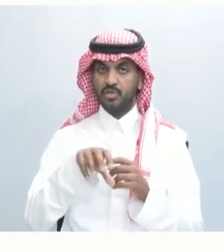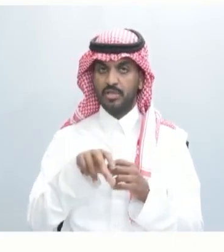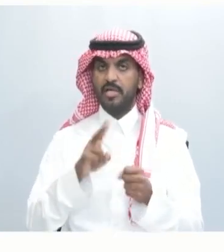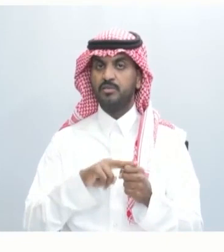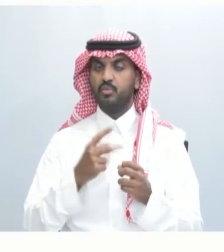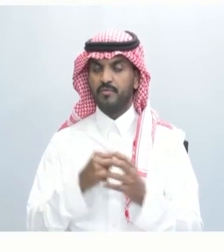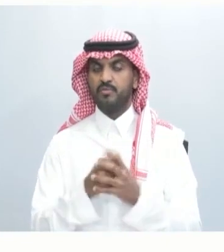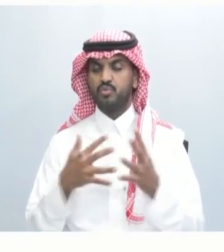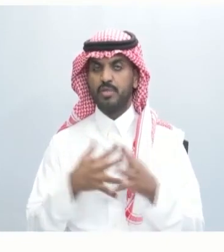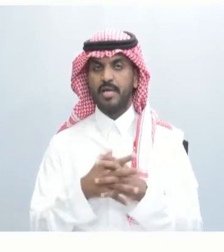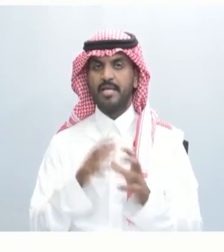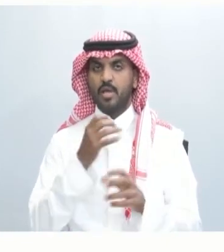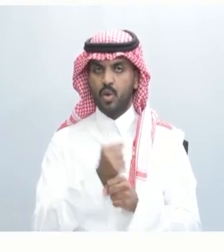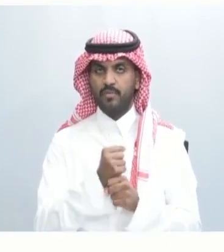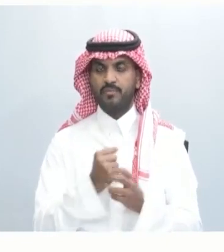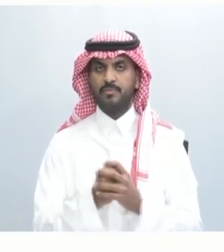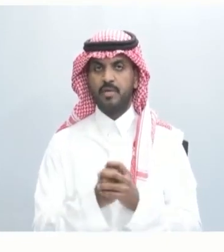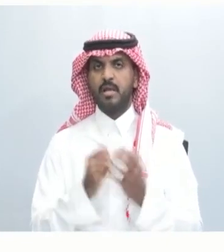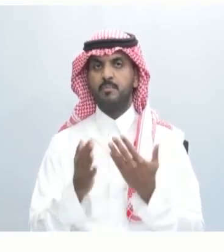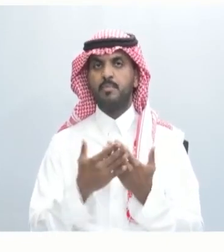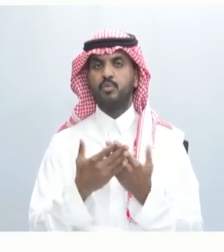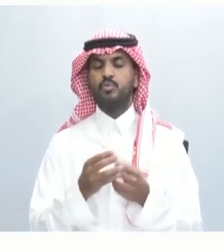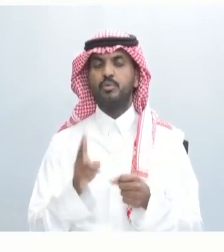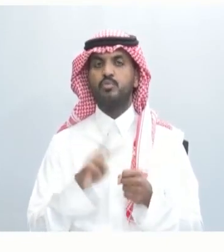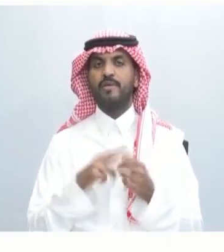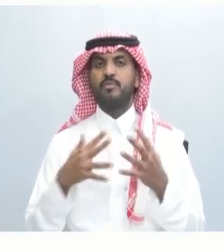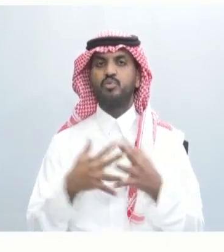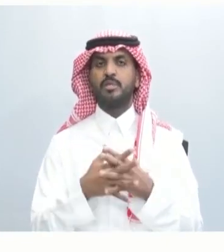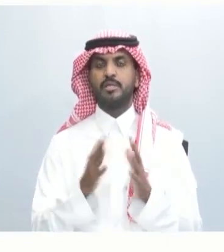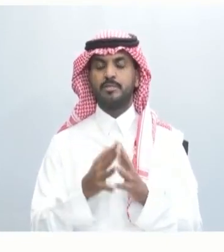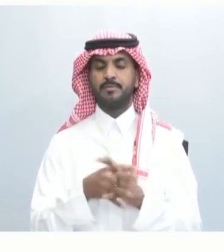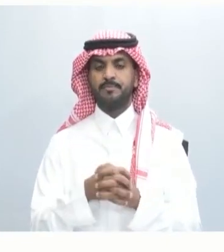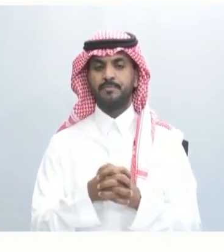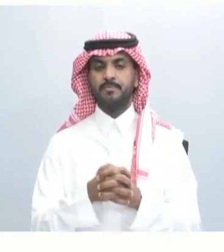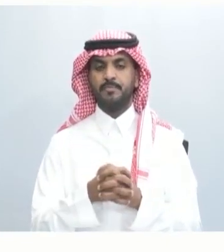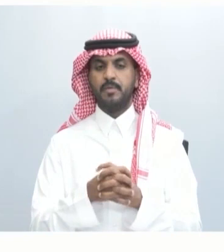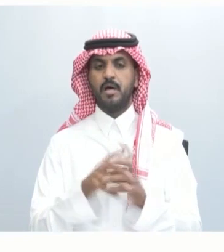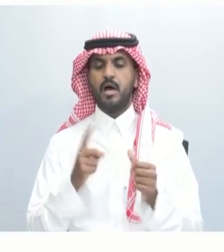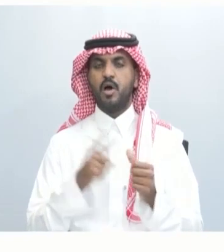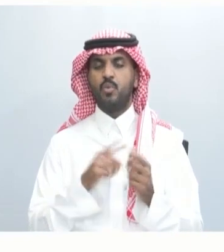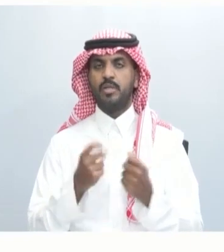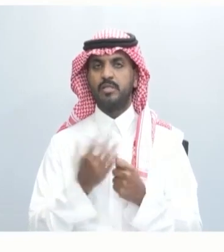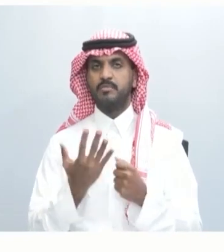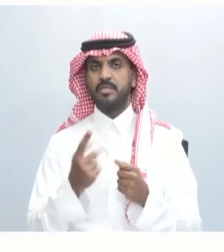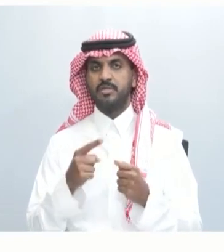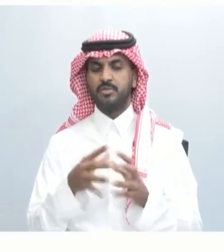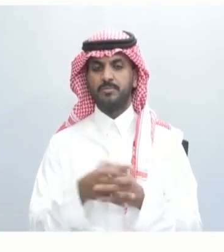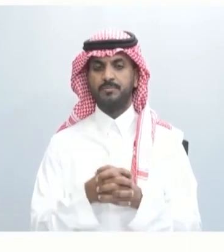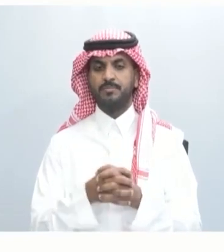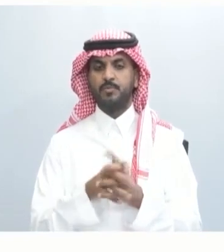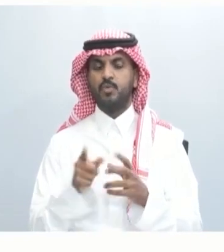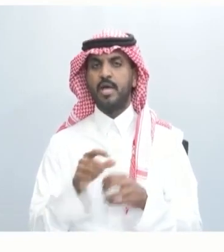المضاعفات مشتركه اتوقف مباشره للمطلوب المضاعف المشترك الاصغر اول عدد لدينا خمسه عشر